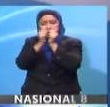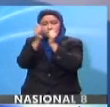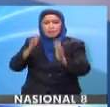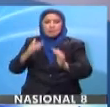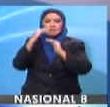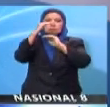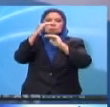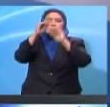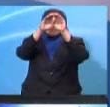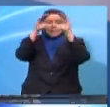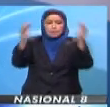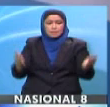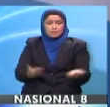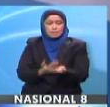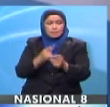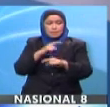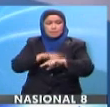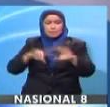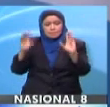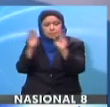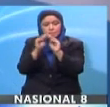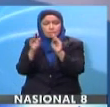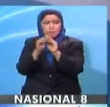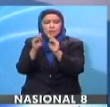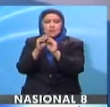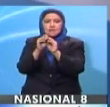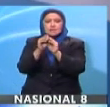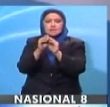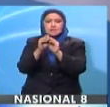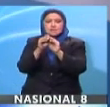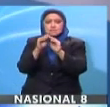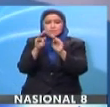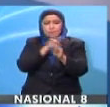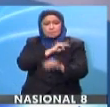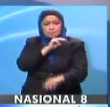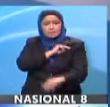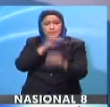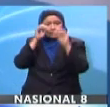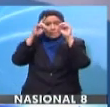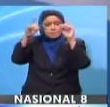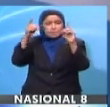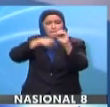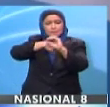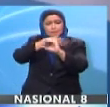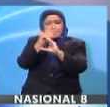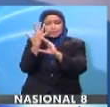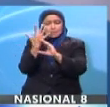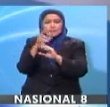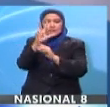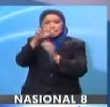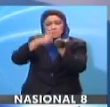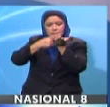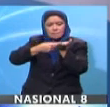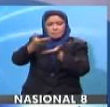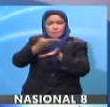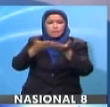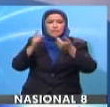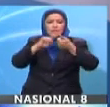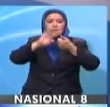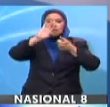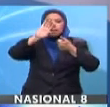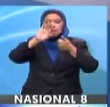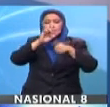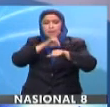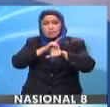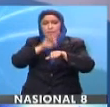pendidikan kali ke-19 perbincangan telah diadakan hari ini melibatkan the bahamas dan juga jamaik bagi merancang